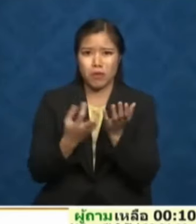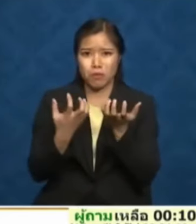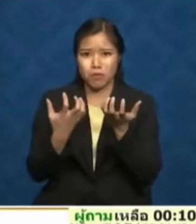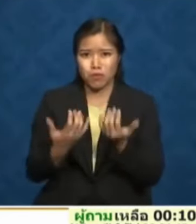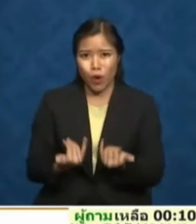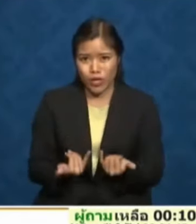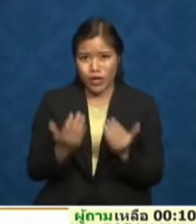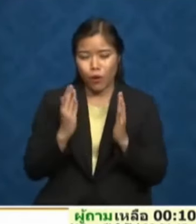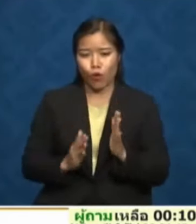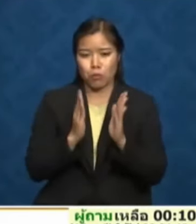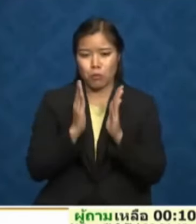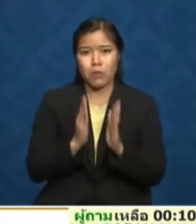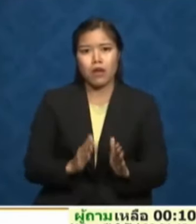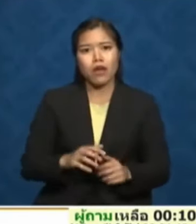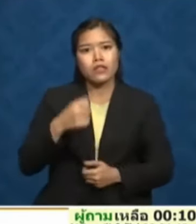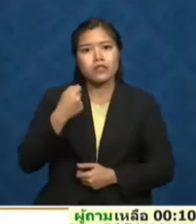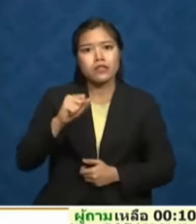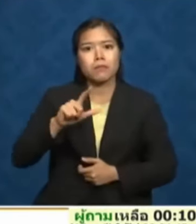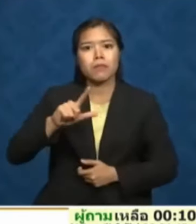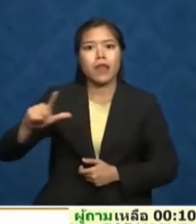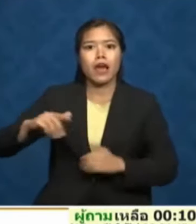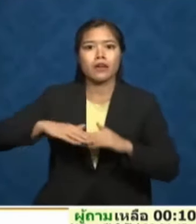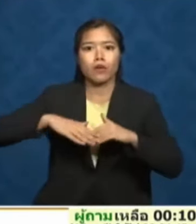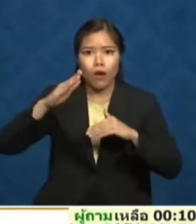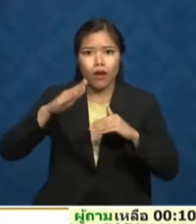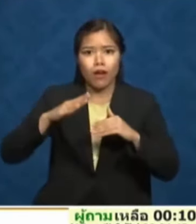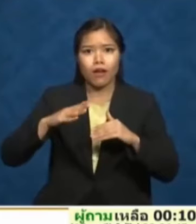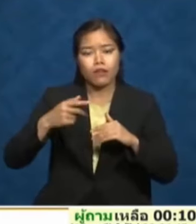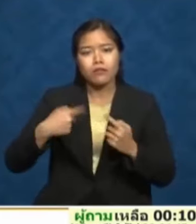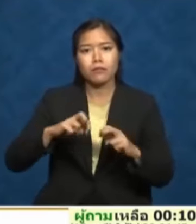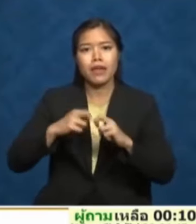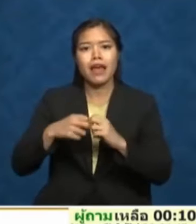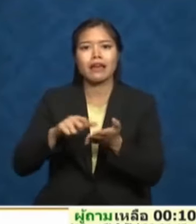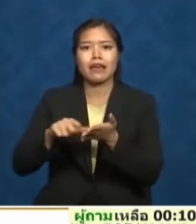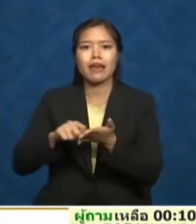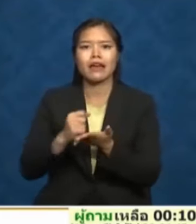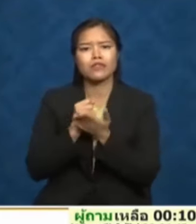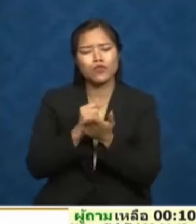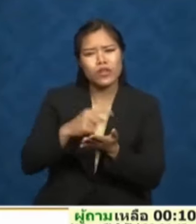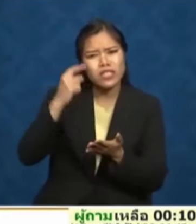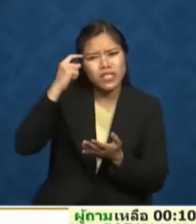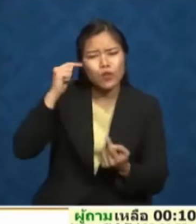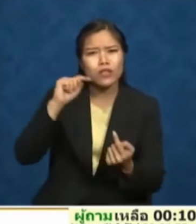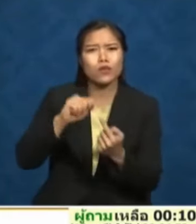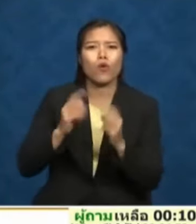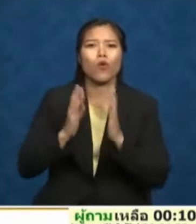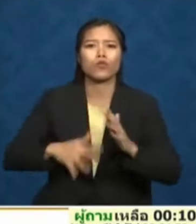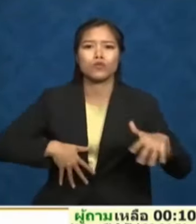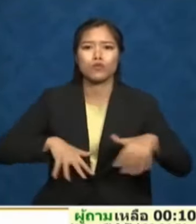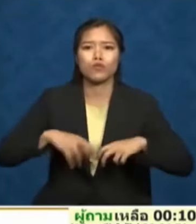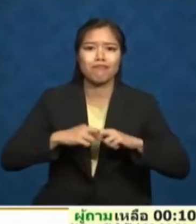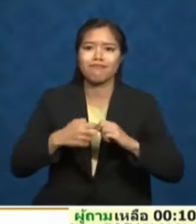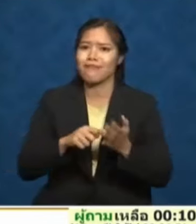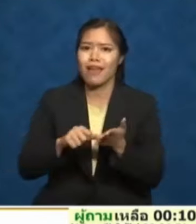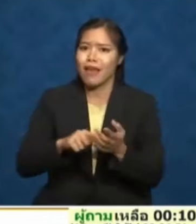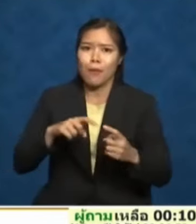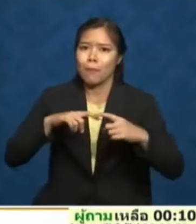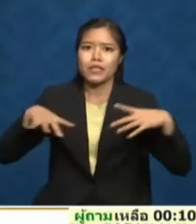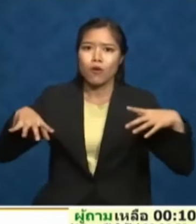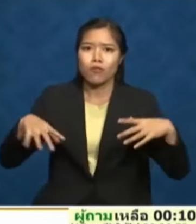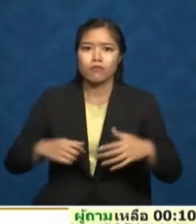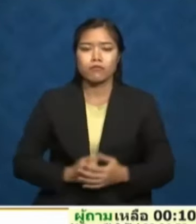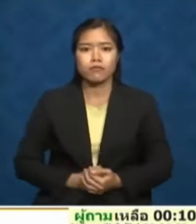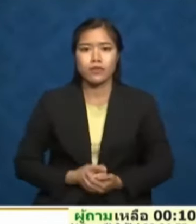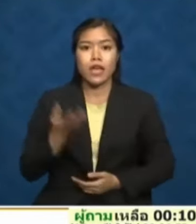ล้านคนค่ะเป็นการแก้ไขปัญหาที่ไม่คำนึงถึงกับประชาชนเหมือนเอาชีวิตของคนกรุงเทพฯไปแขวนไวบนเส้นด้ายค่ะและเมื่อ